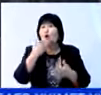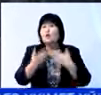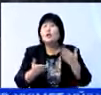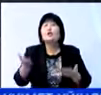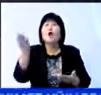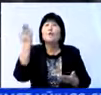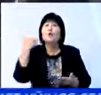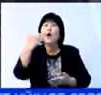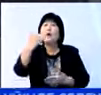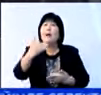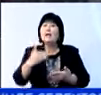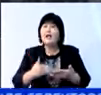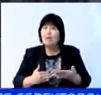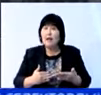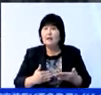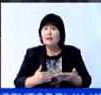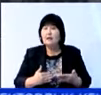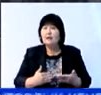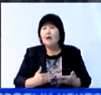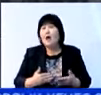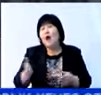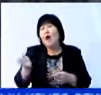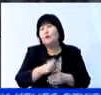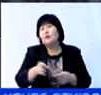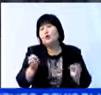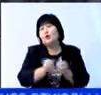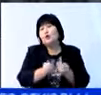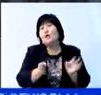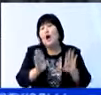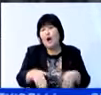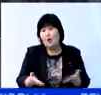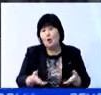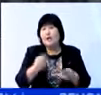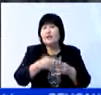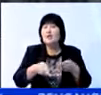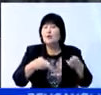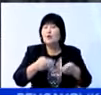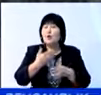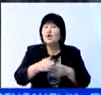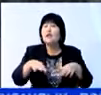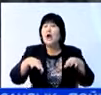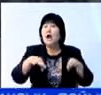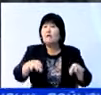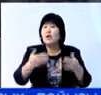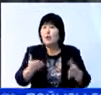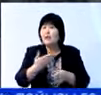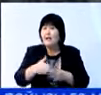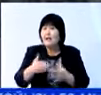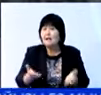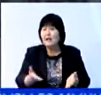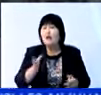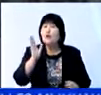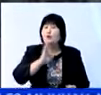бұрынғы бағдарламалардың алып тасталынбай сол күйінде қалуы. Теміржол саласындағы, автокөлік саласындағы,